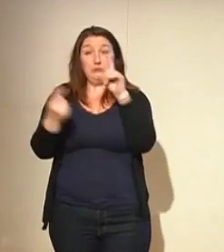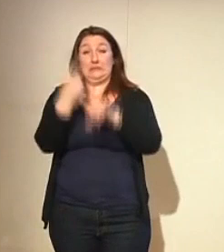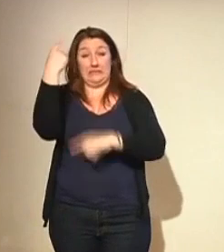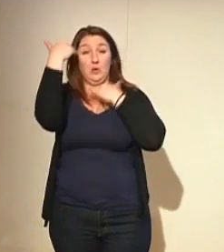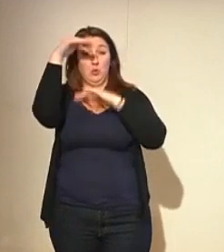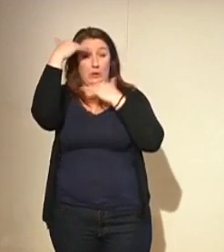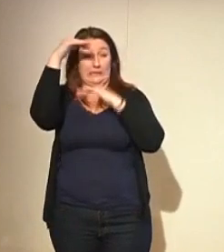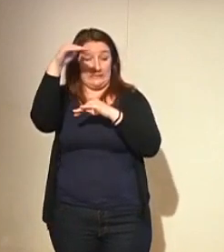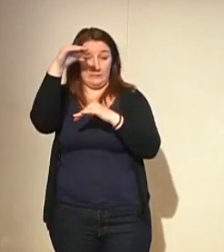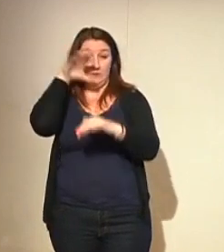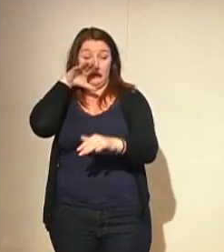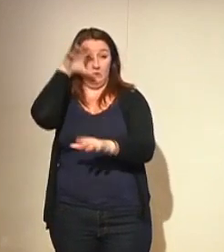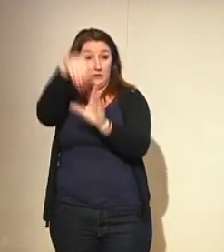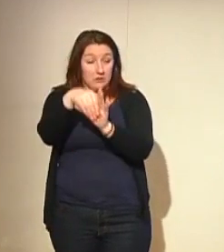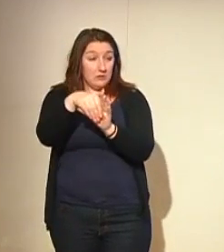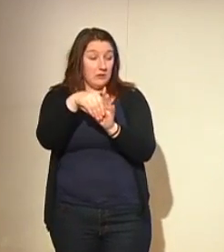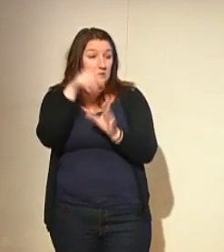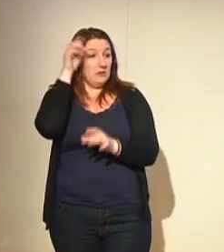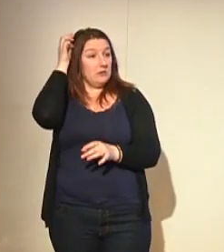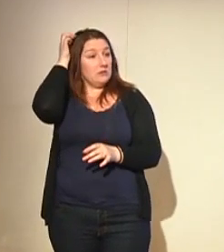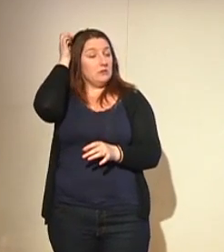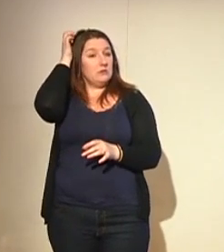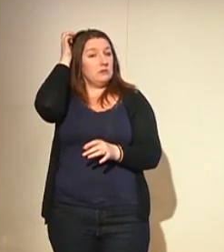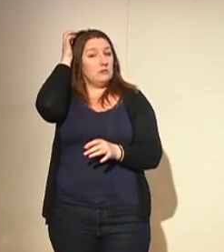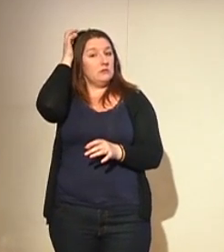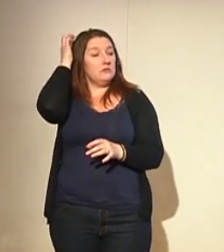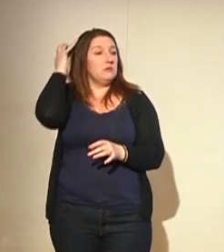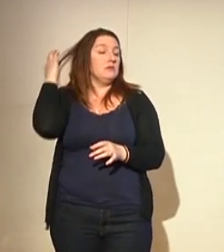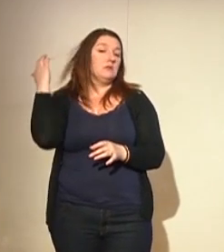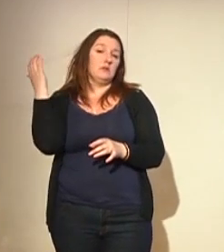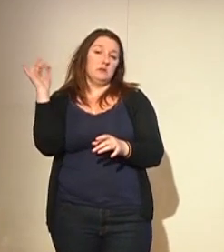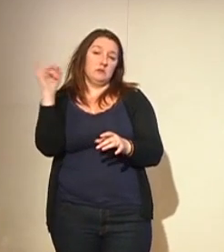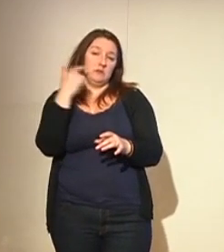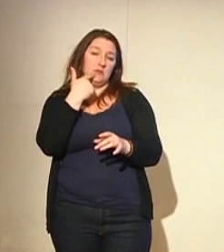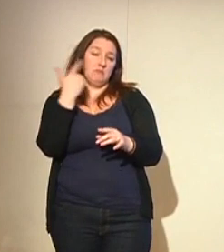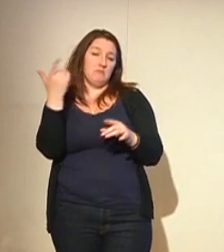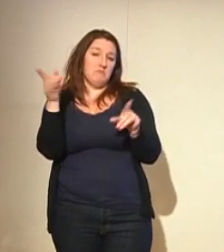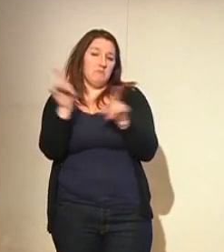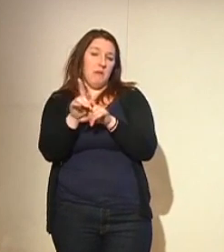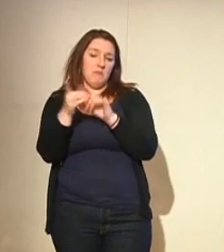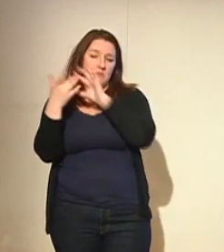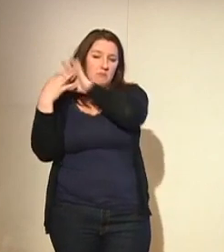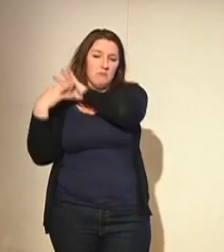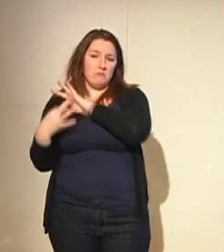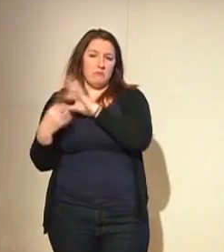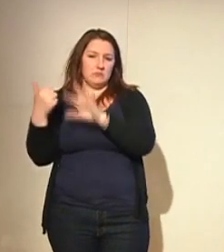et donc pour lesquels prenons les mêmes que dans le mandat